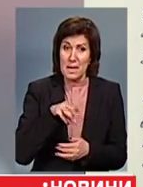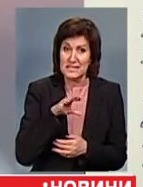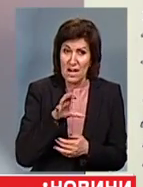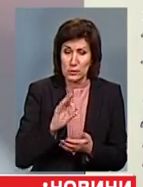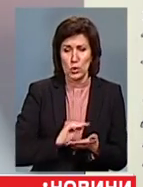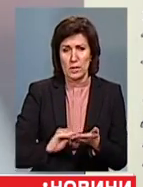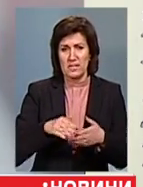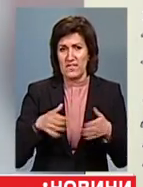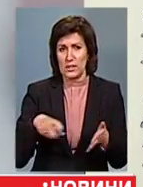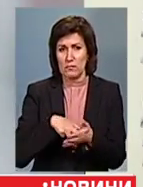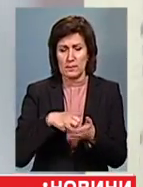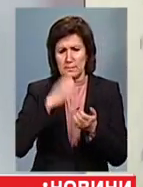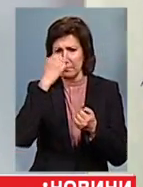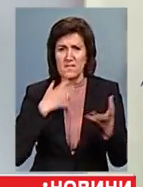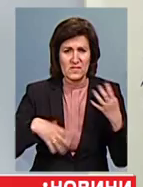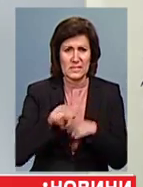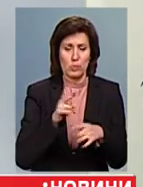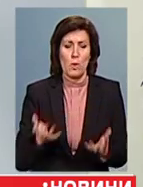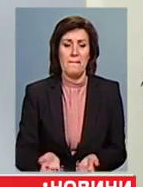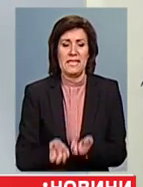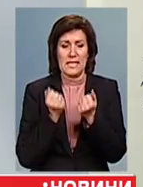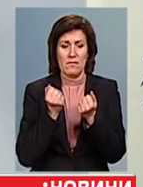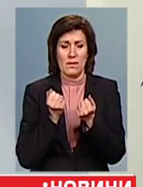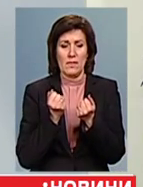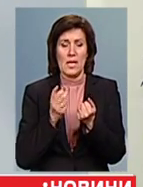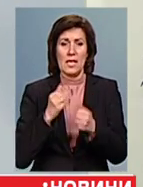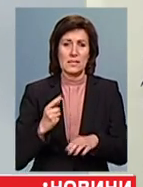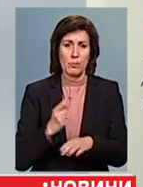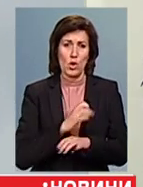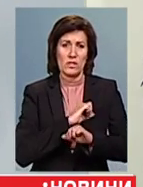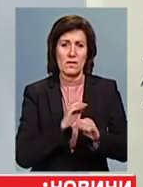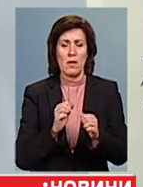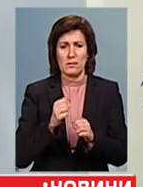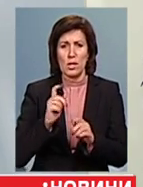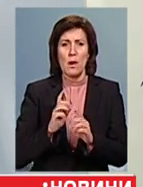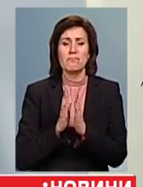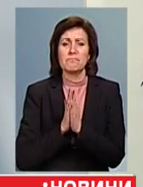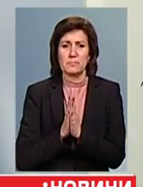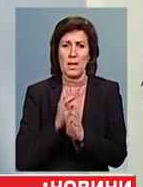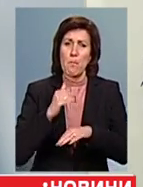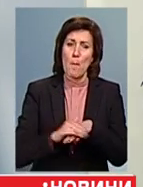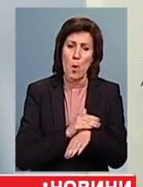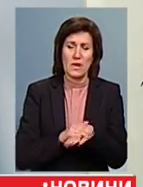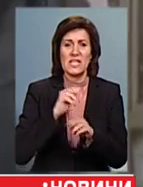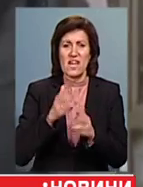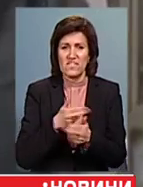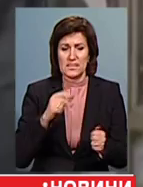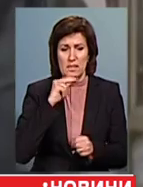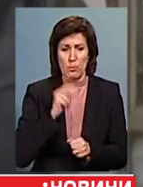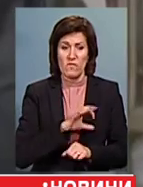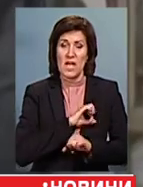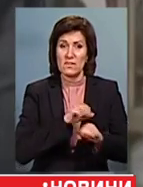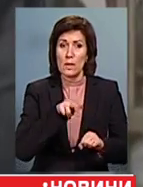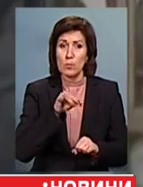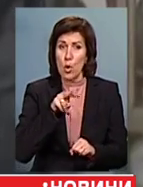листа. В ньому подякувала всім, хто її підтримував. І заборонила адвокатам подавати прохання про помилування і визнання провини. Адвокат